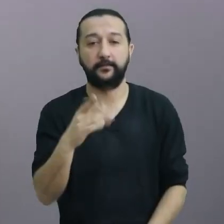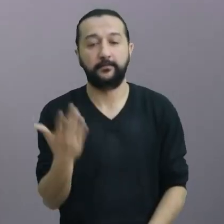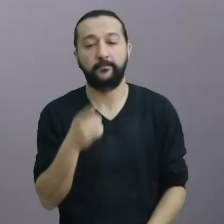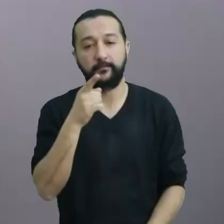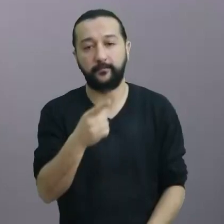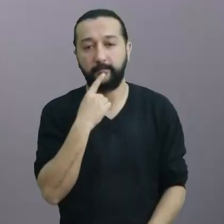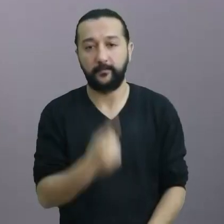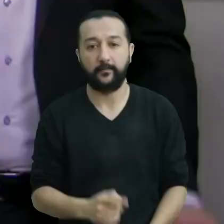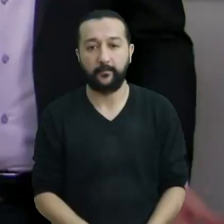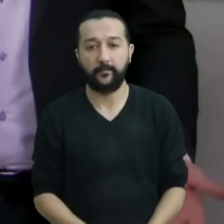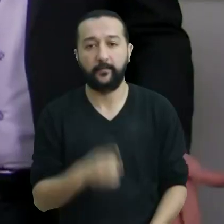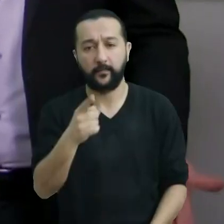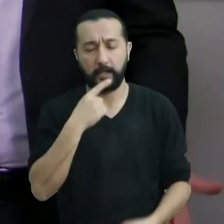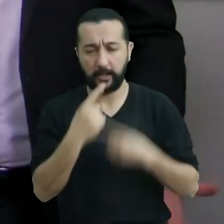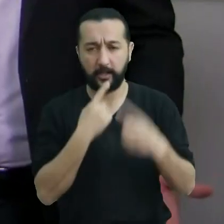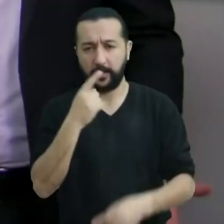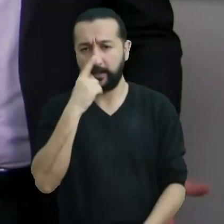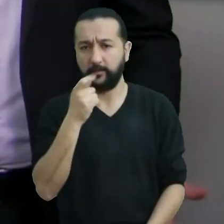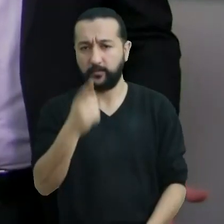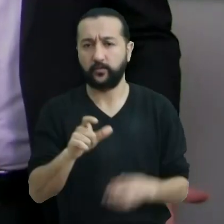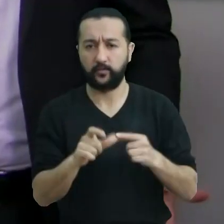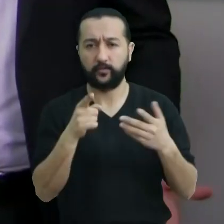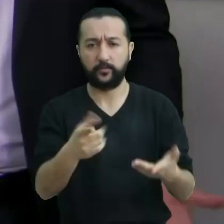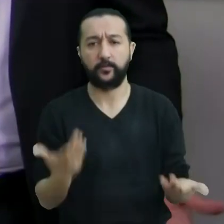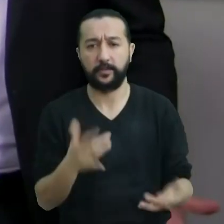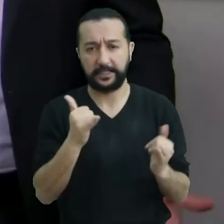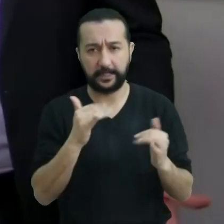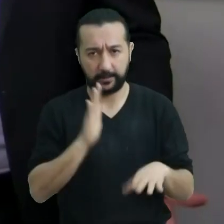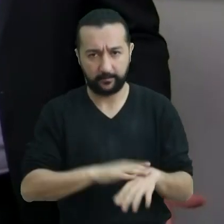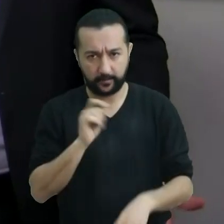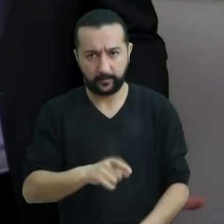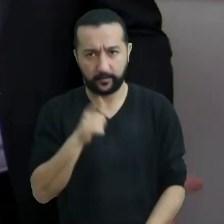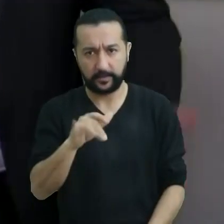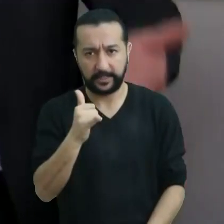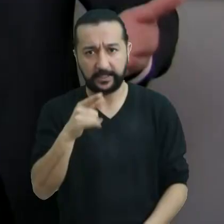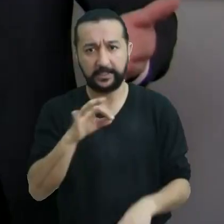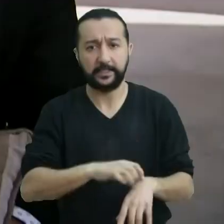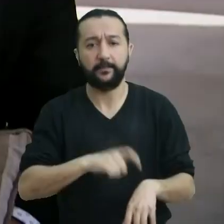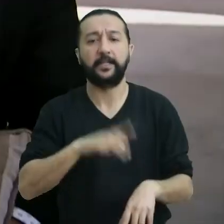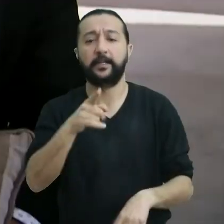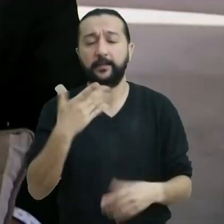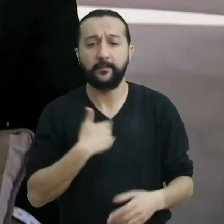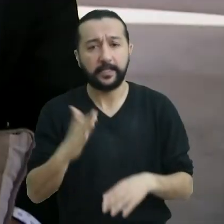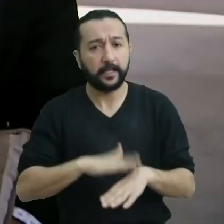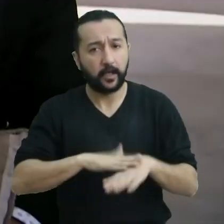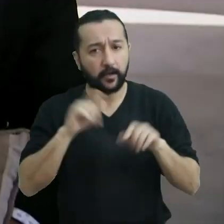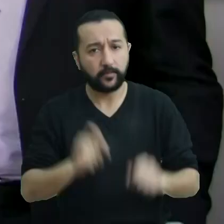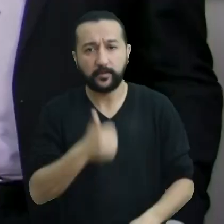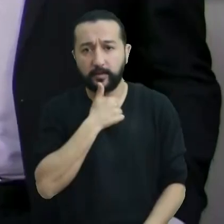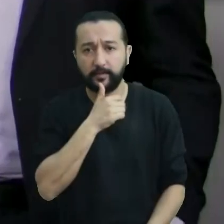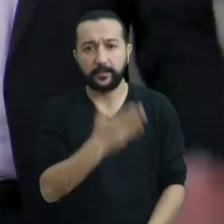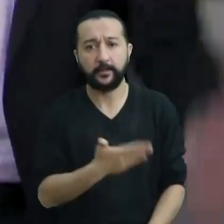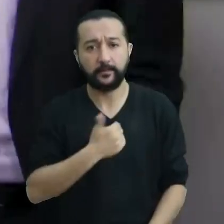sen ne biçim konuşuyorsun sen ya? Şaka mı? Şakanın sırası değil. Ya biz ne yapıyoruz